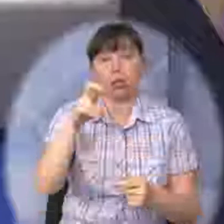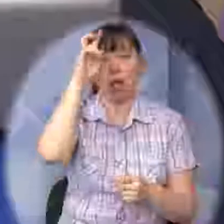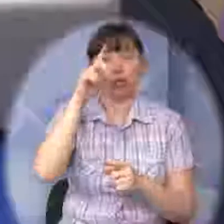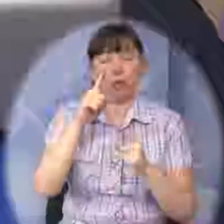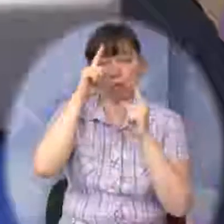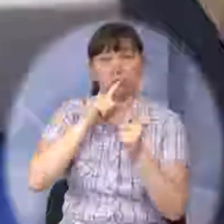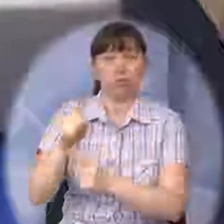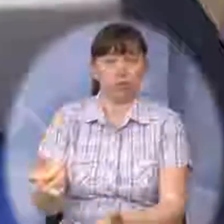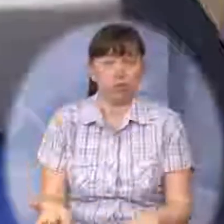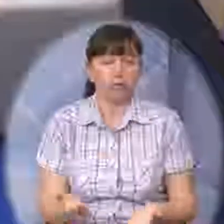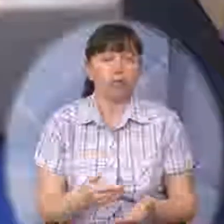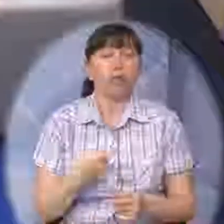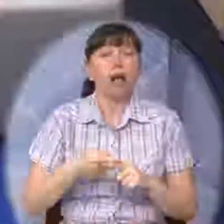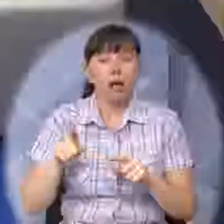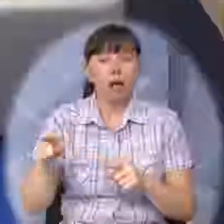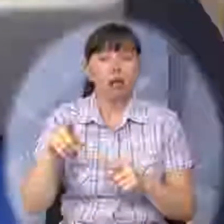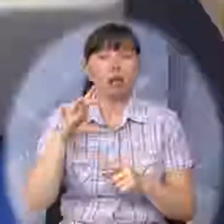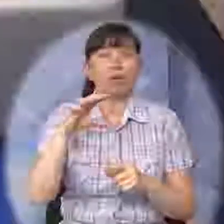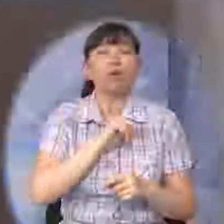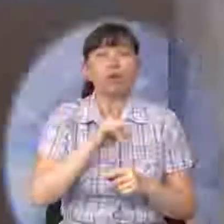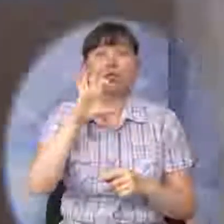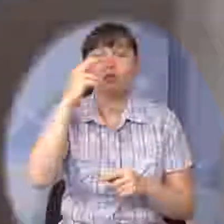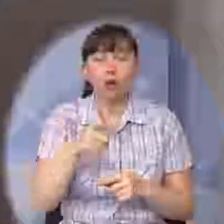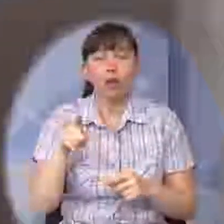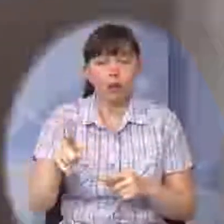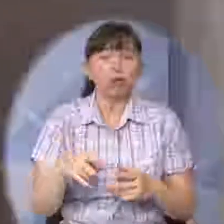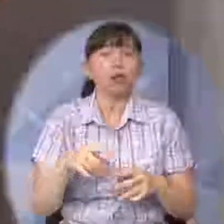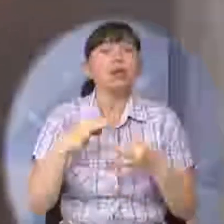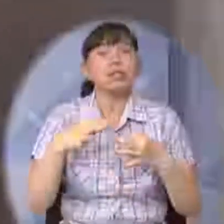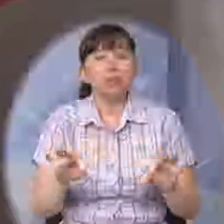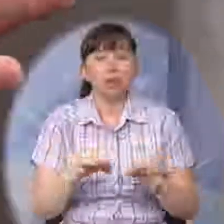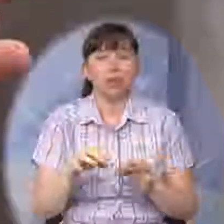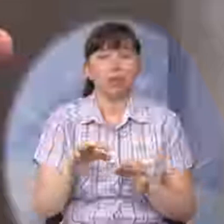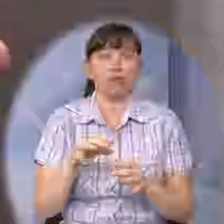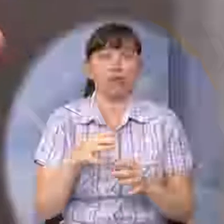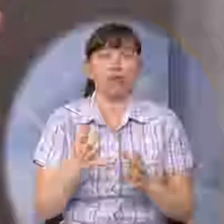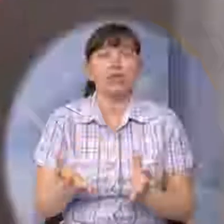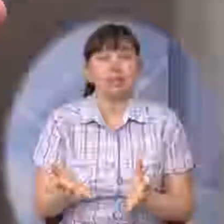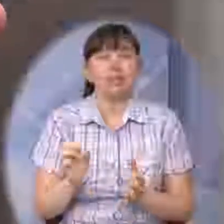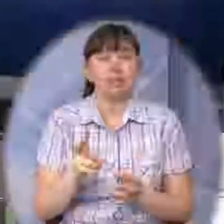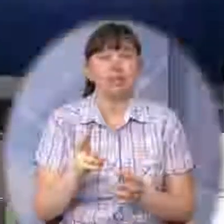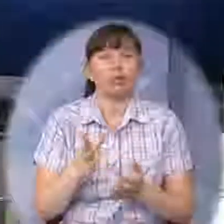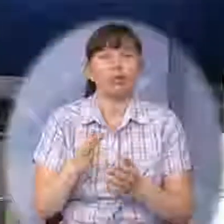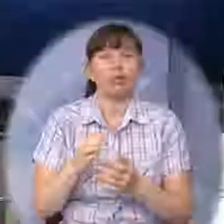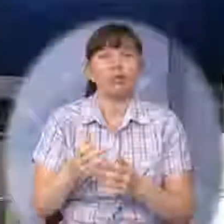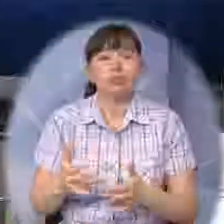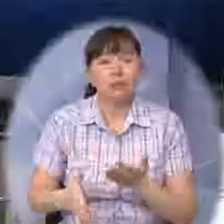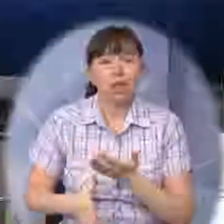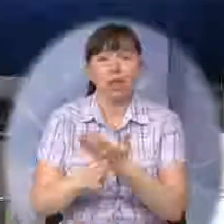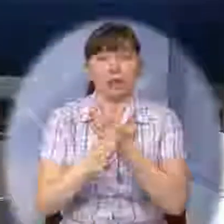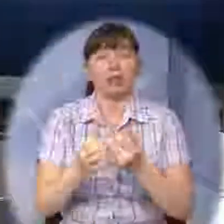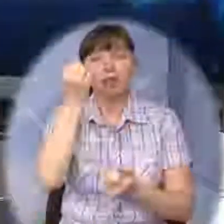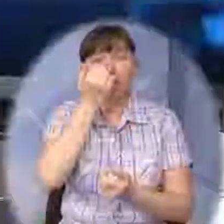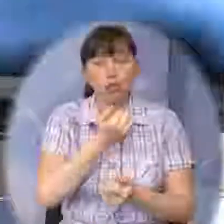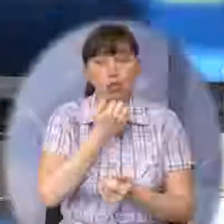direcției sociale. Ei își permit să asiste acolo din punct de vedere datorită